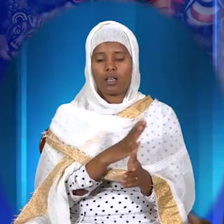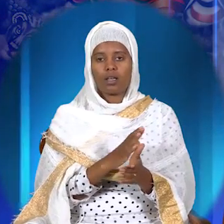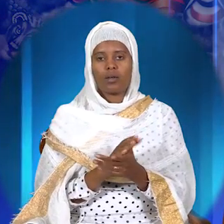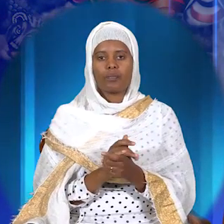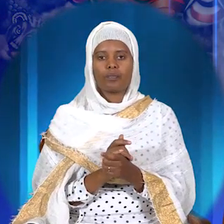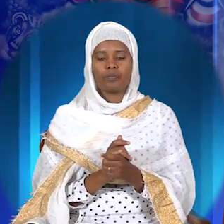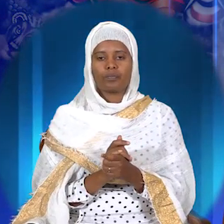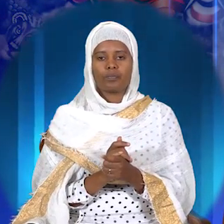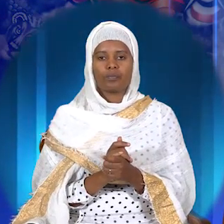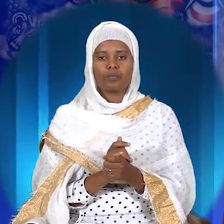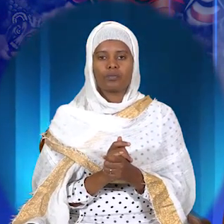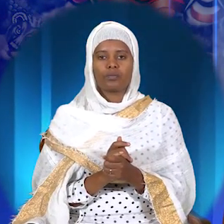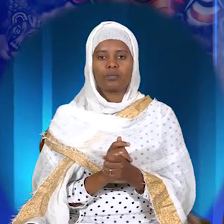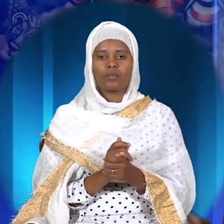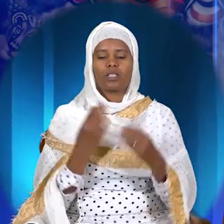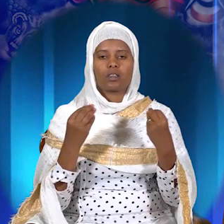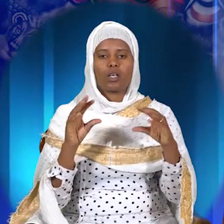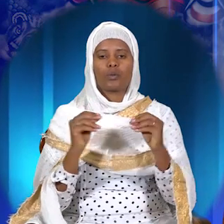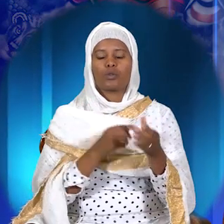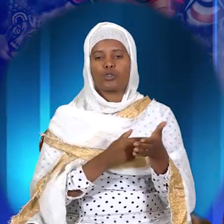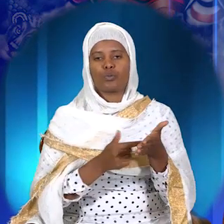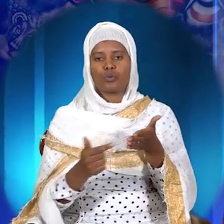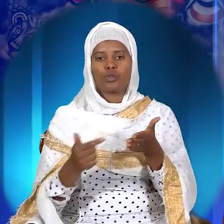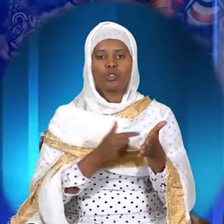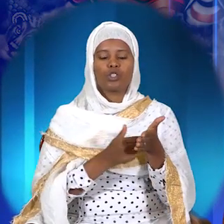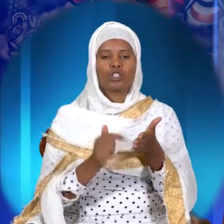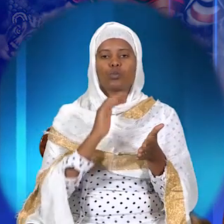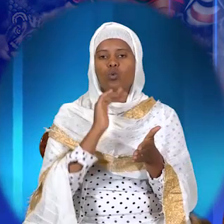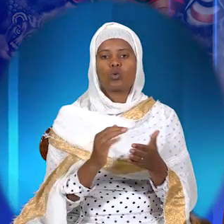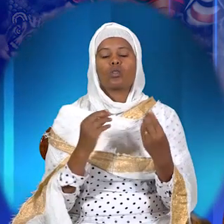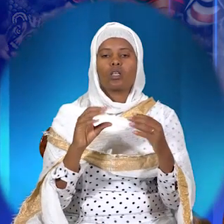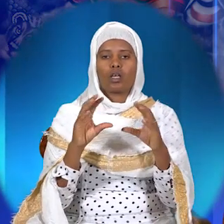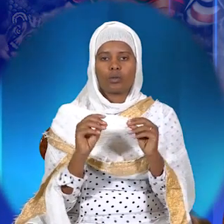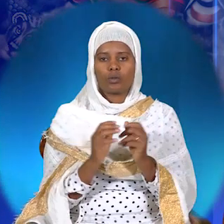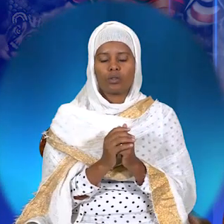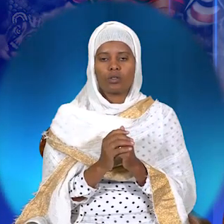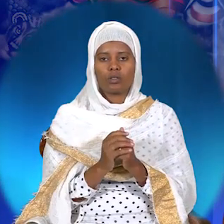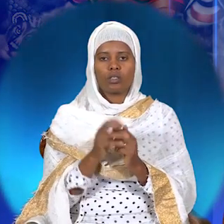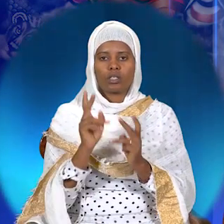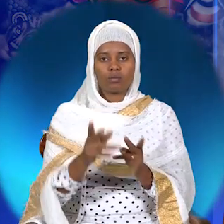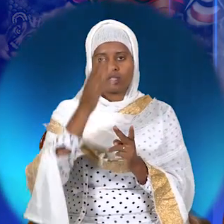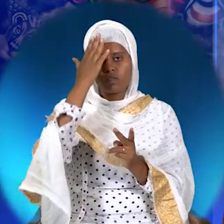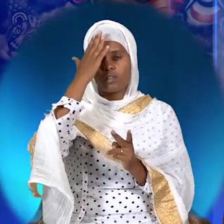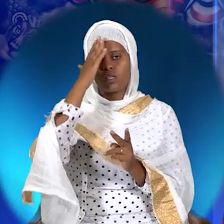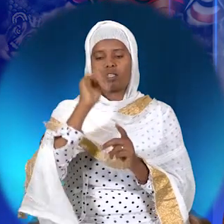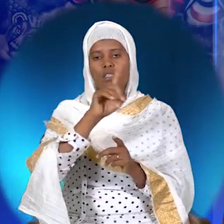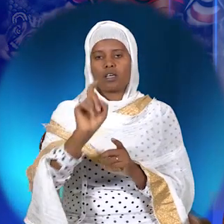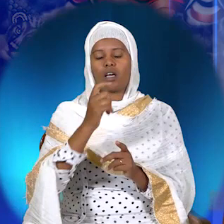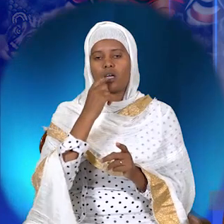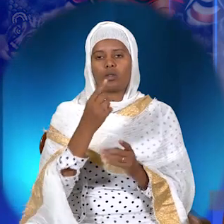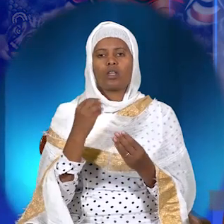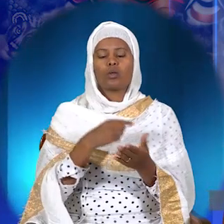ከምዚ ገሊፅናዮ ዘለና ማለት እዩ። እንታይ እዩ ስሙ? ስም ወዲ ኸ እንታይ እዩ? እዚ ዶ ትፈልጥ ኢኻ